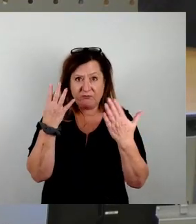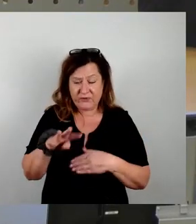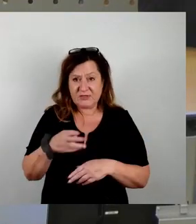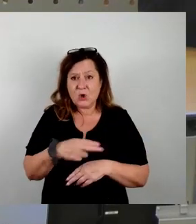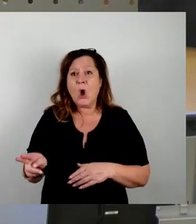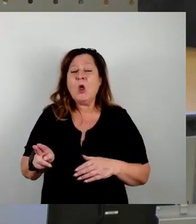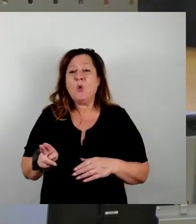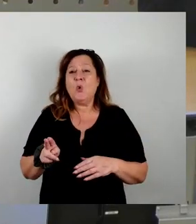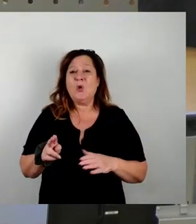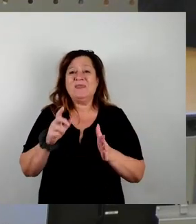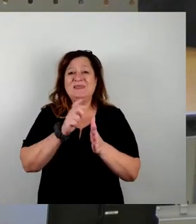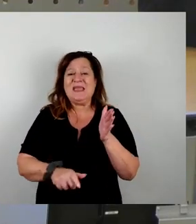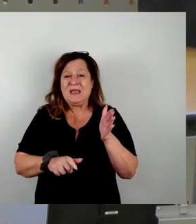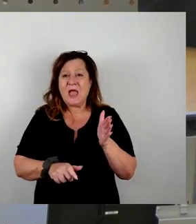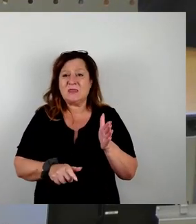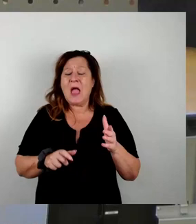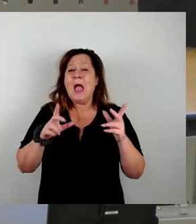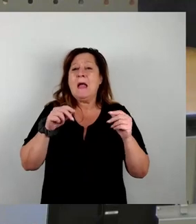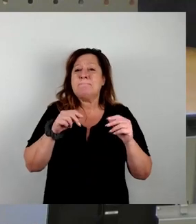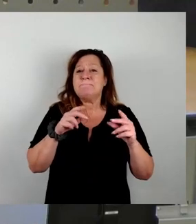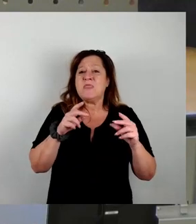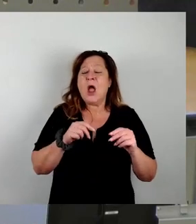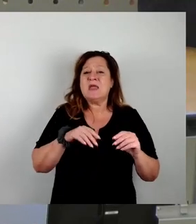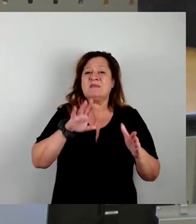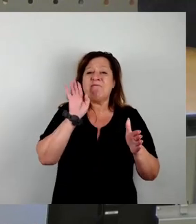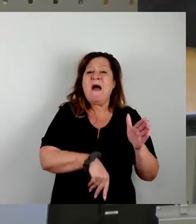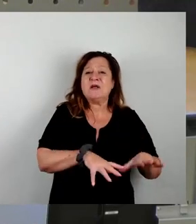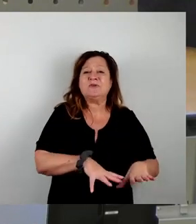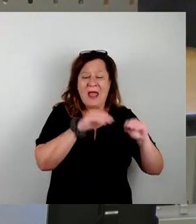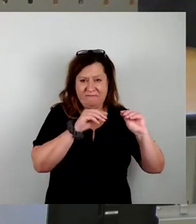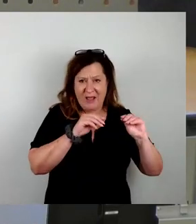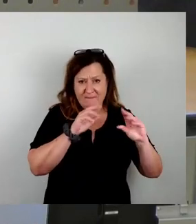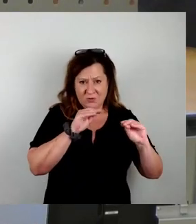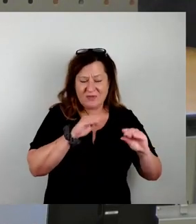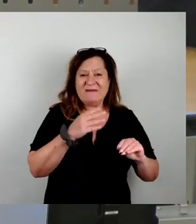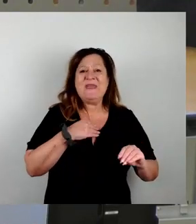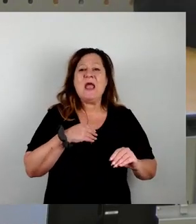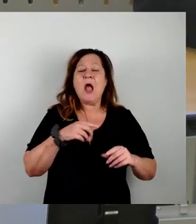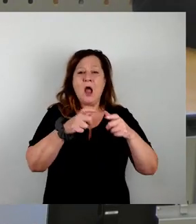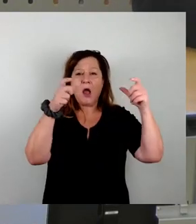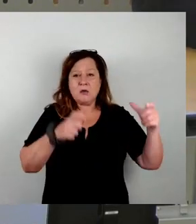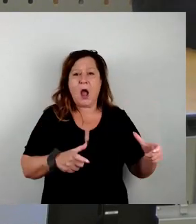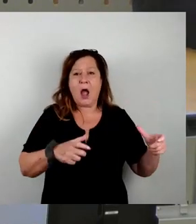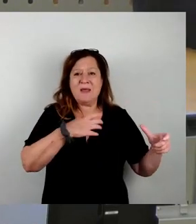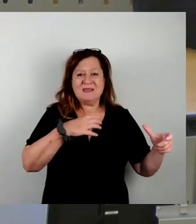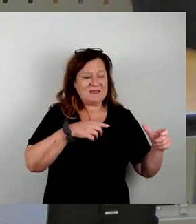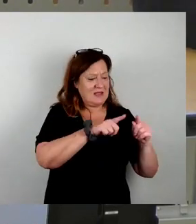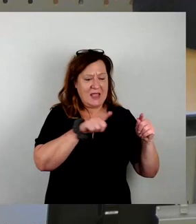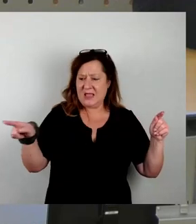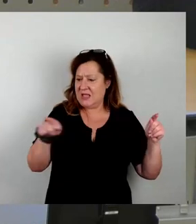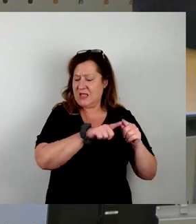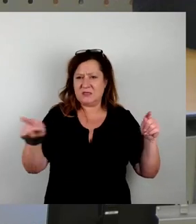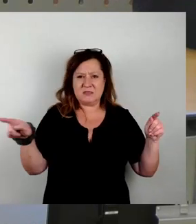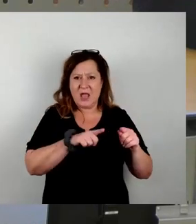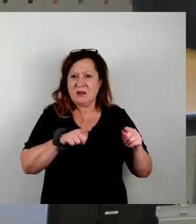aufgezäumt hat. Wir erinnern uns alle an die Themen S-Bahn von Kamenz nach Dresden. Wir erinnern uns an die ganzen Ausfälle, ist nicht nur selbst gemacht und so